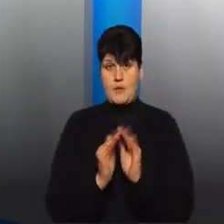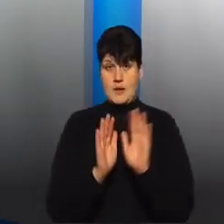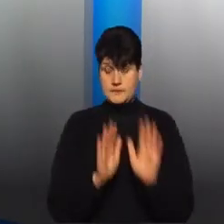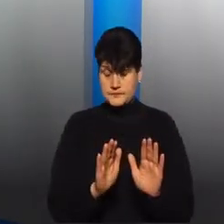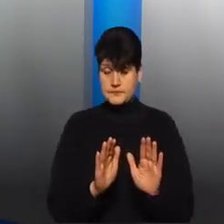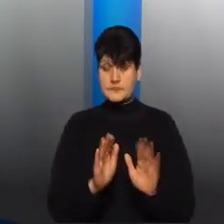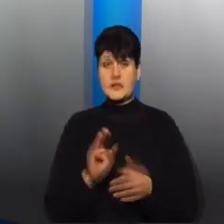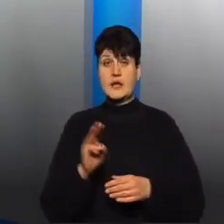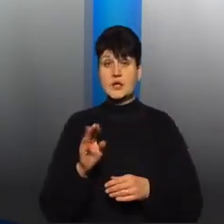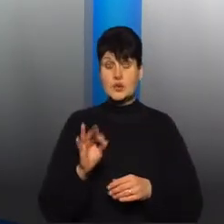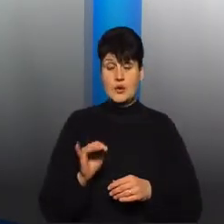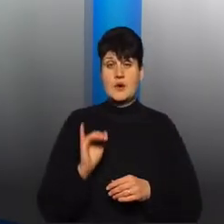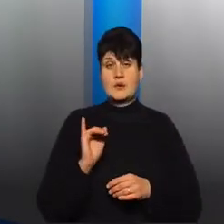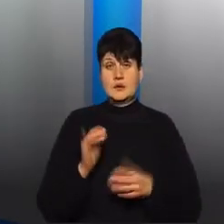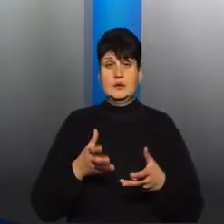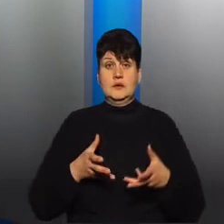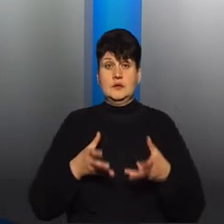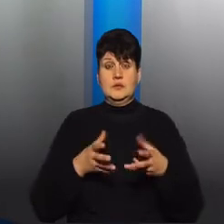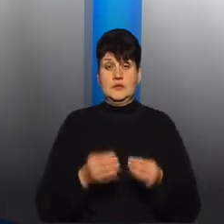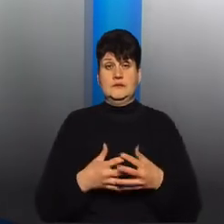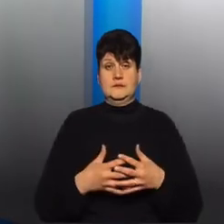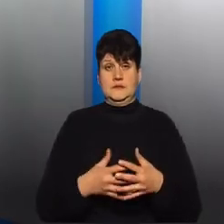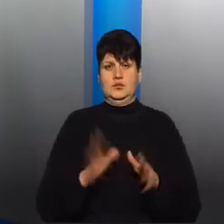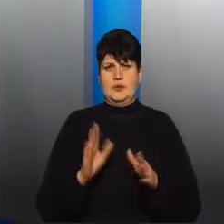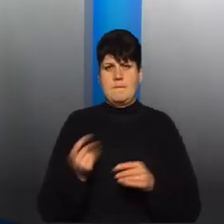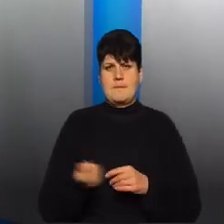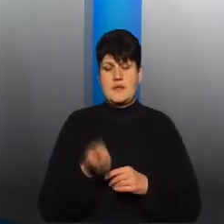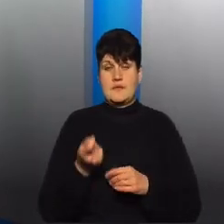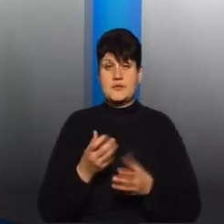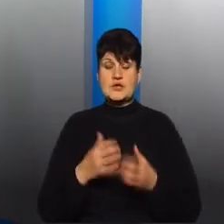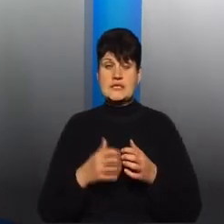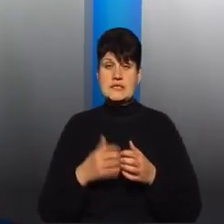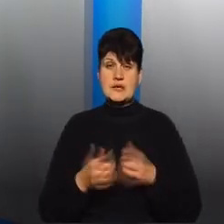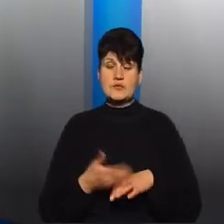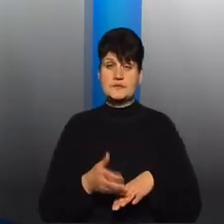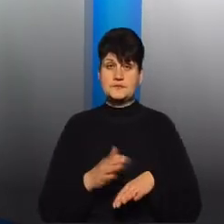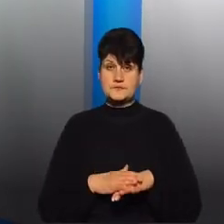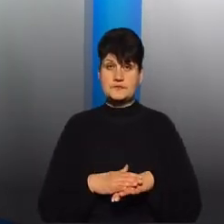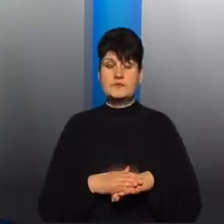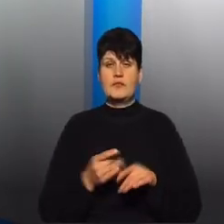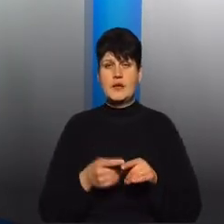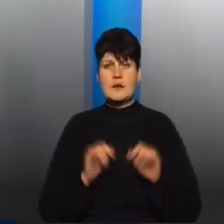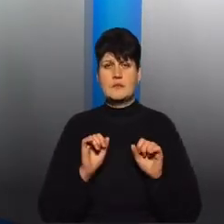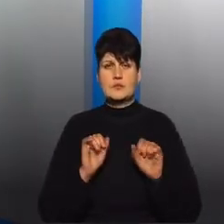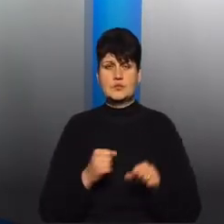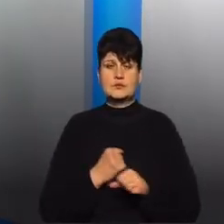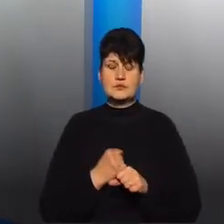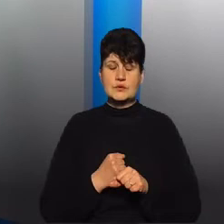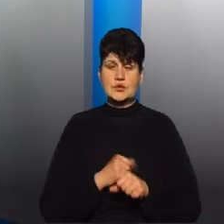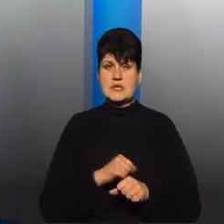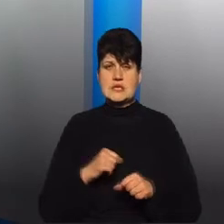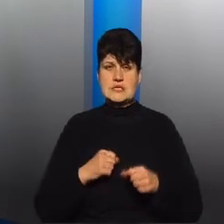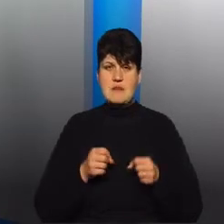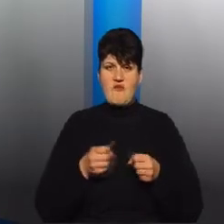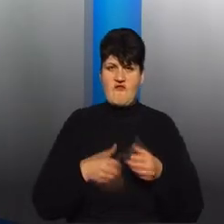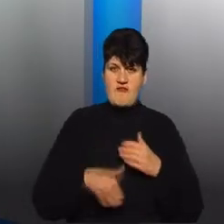негативний вплив на плід буде мінімальний. Якщо ж це середня або важка стадія, це може призвести як до самовикидню, до замершої